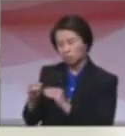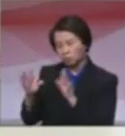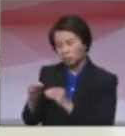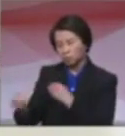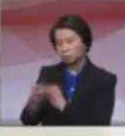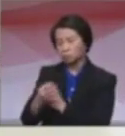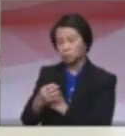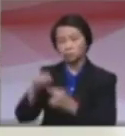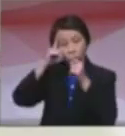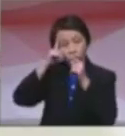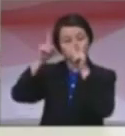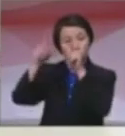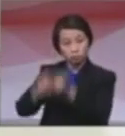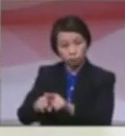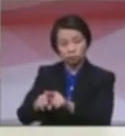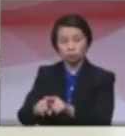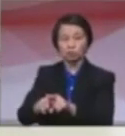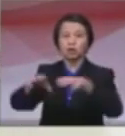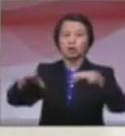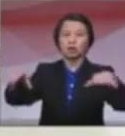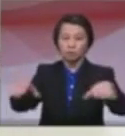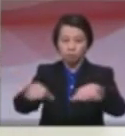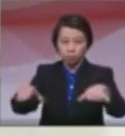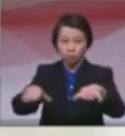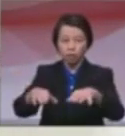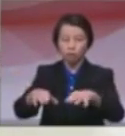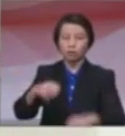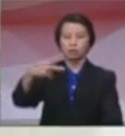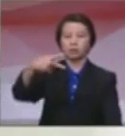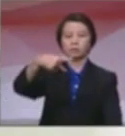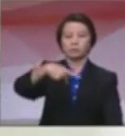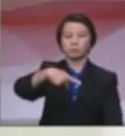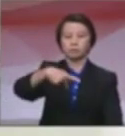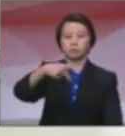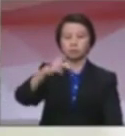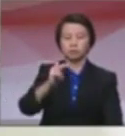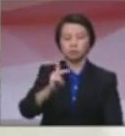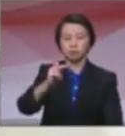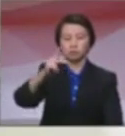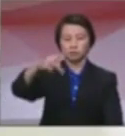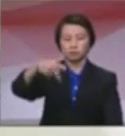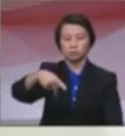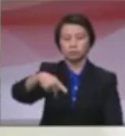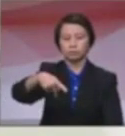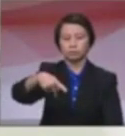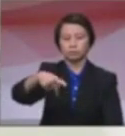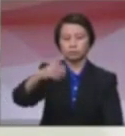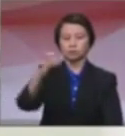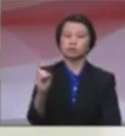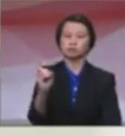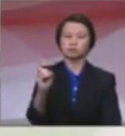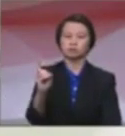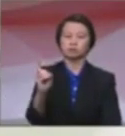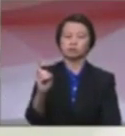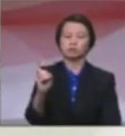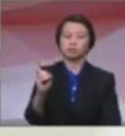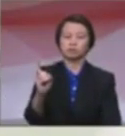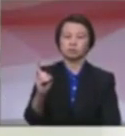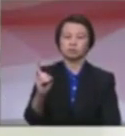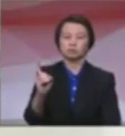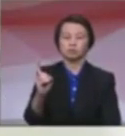bersetuju untuk melaksanakan Perintah Kawalan Pergerakan Diperketatkan